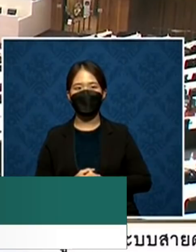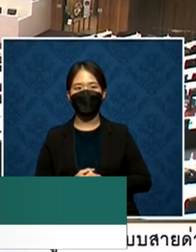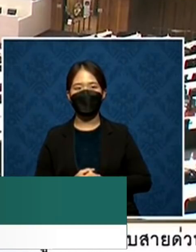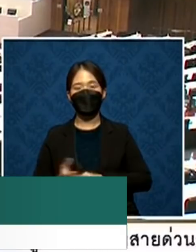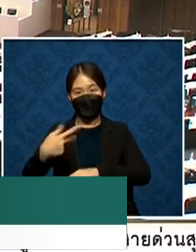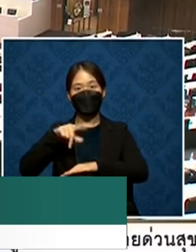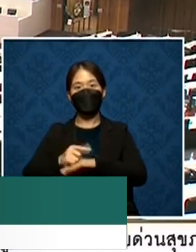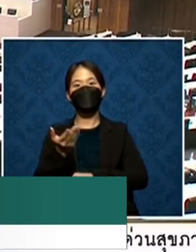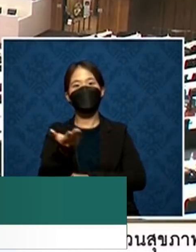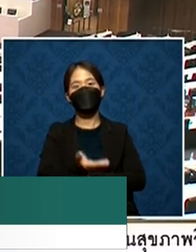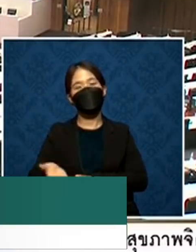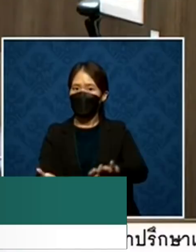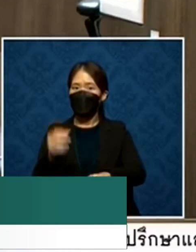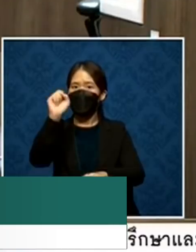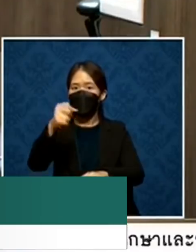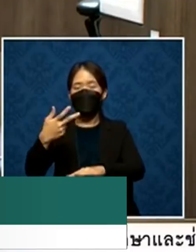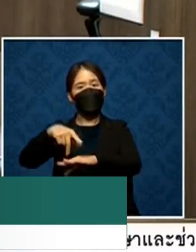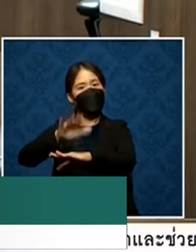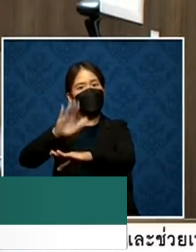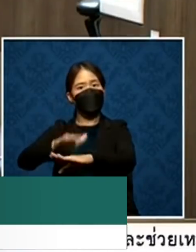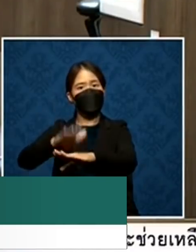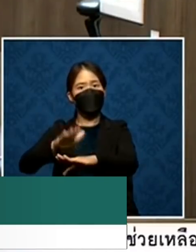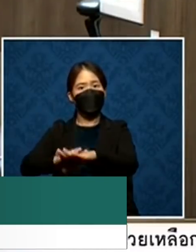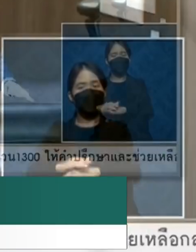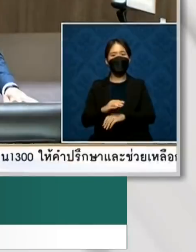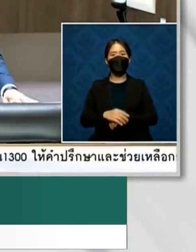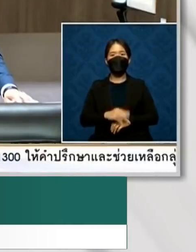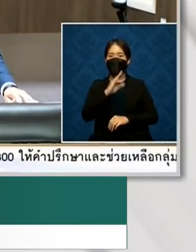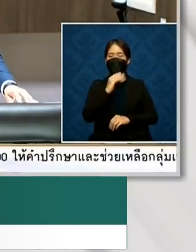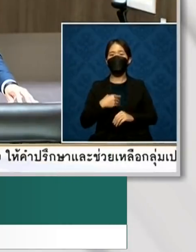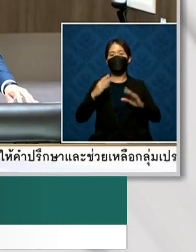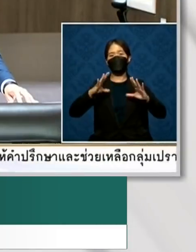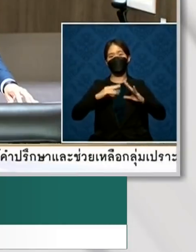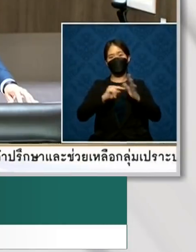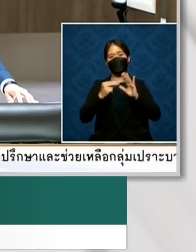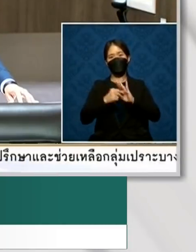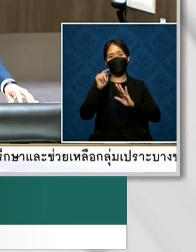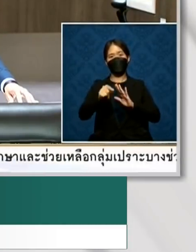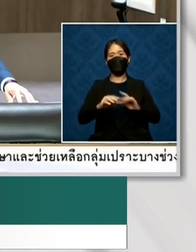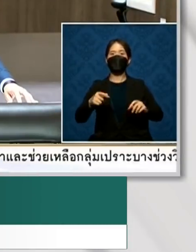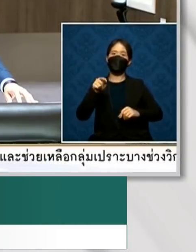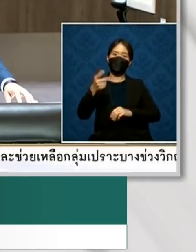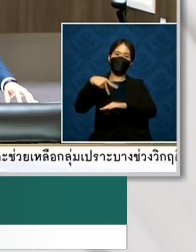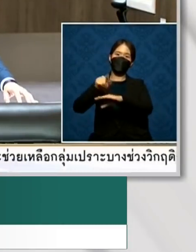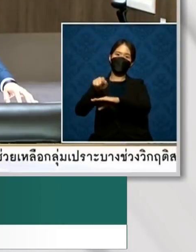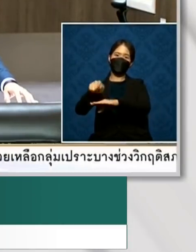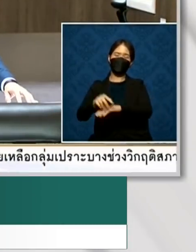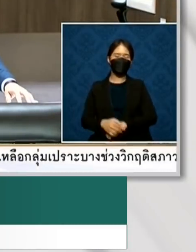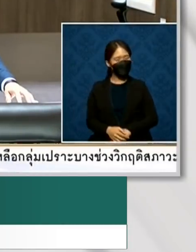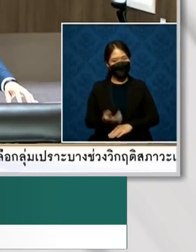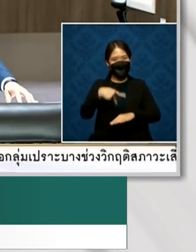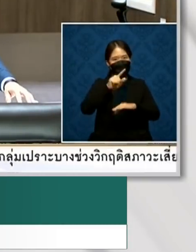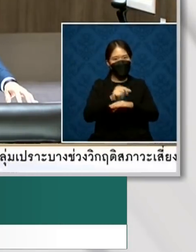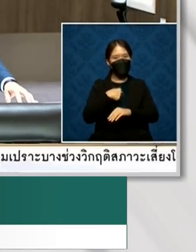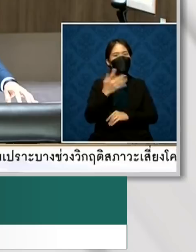จากการที่เราหยุดไป2สัปดาห์กรณีของกรมควบคุมโรคขอร้องให้ล